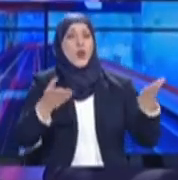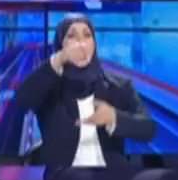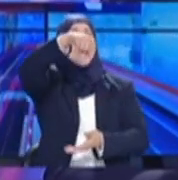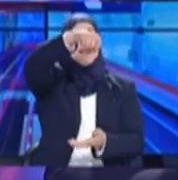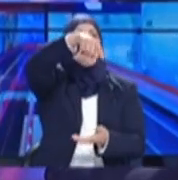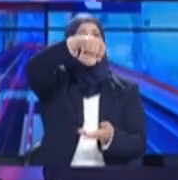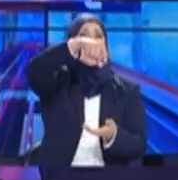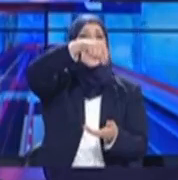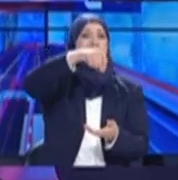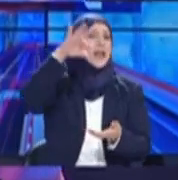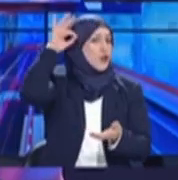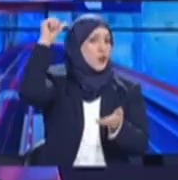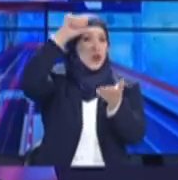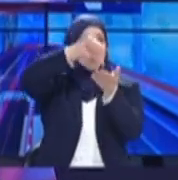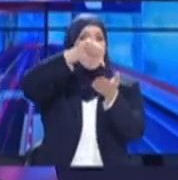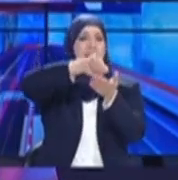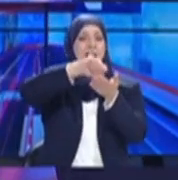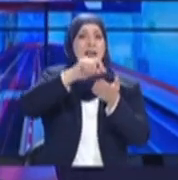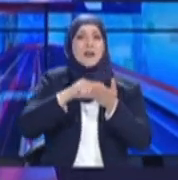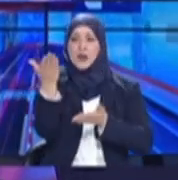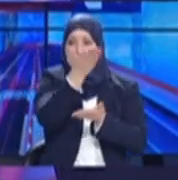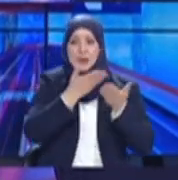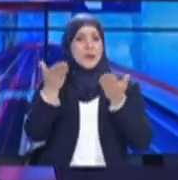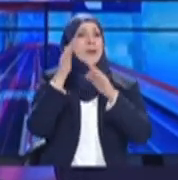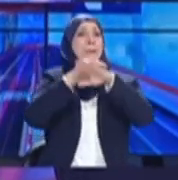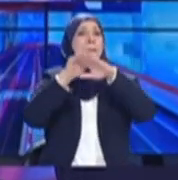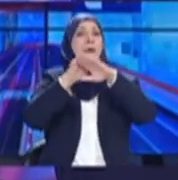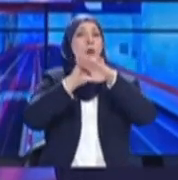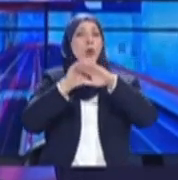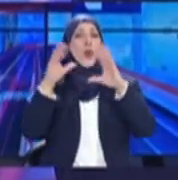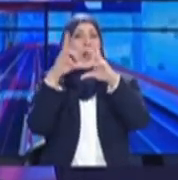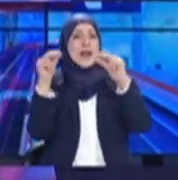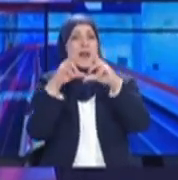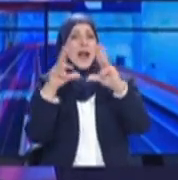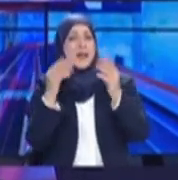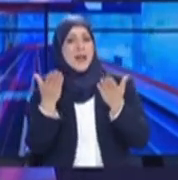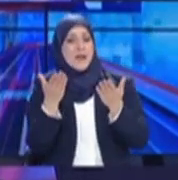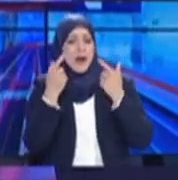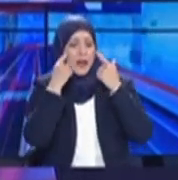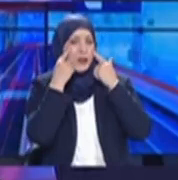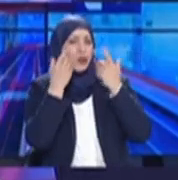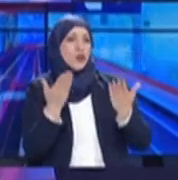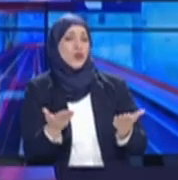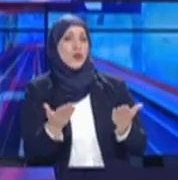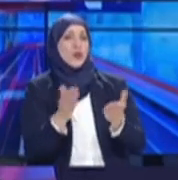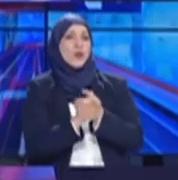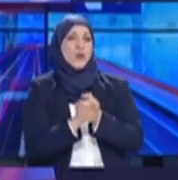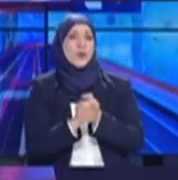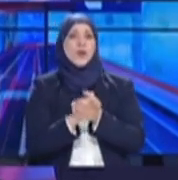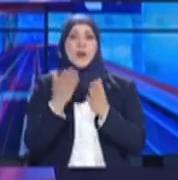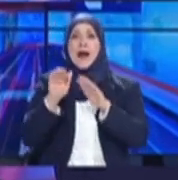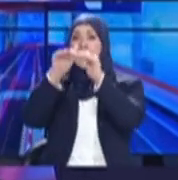تحديدا على ال ال ال